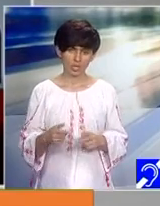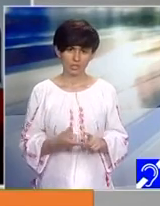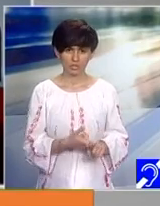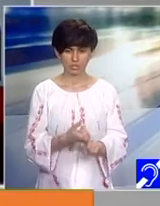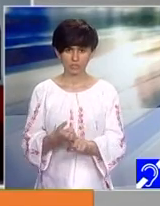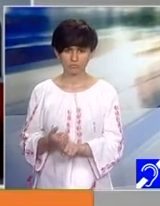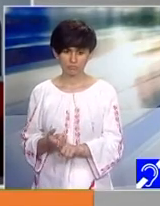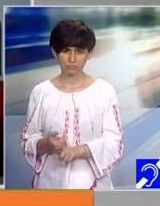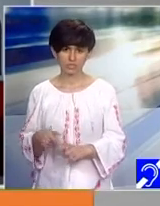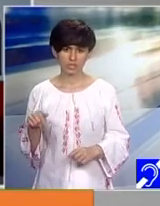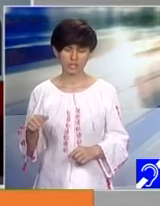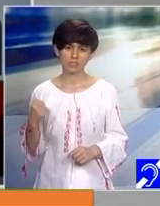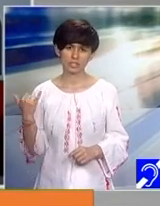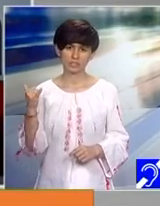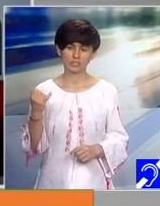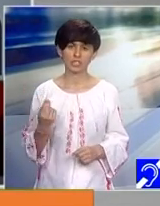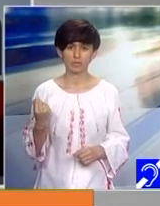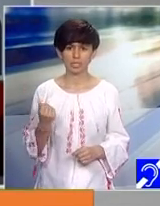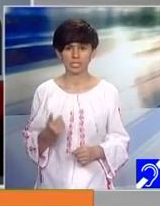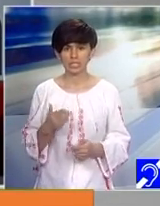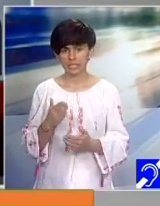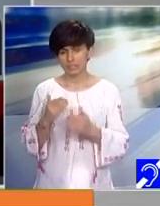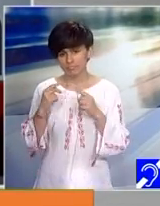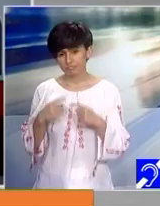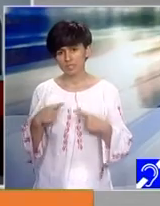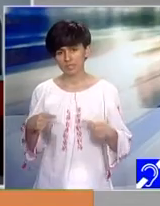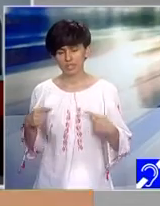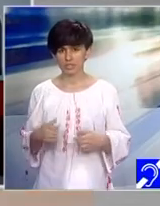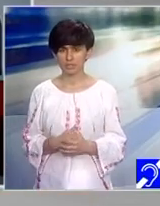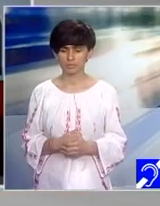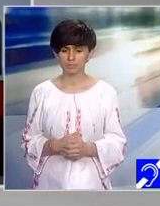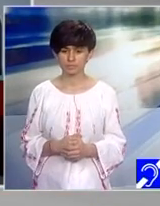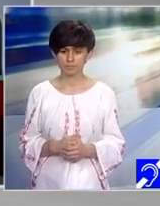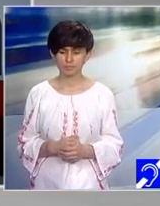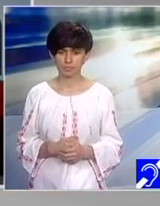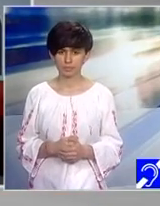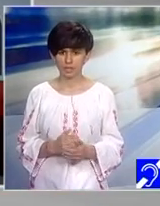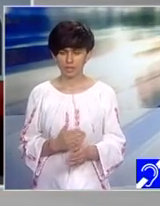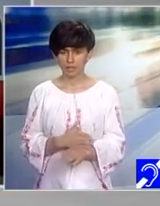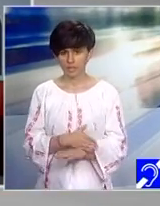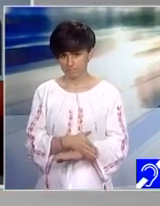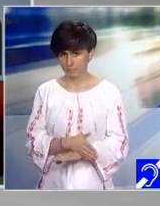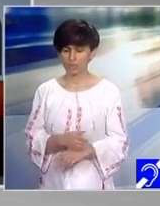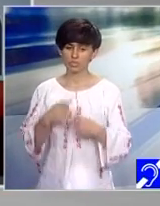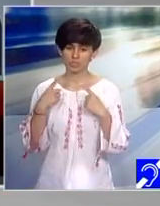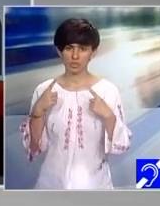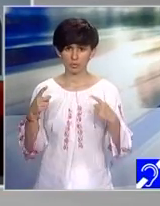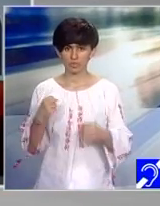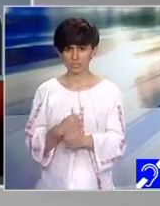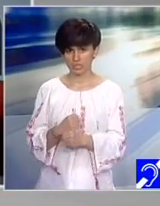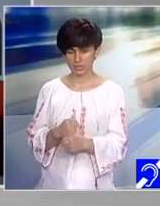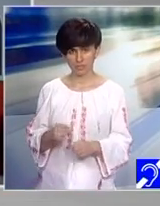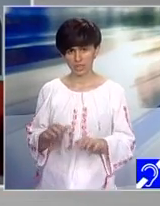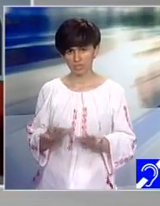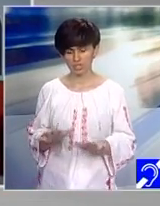vină banii în mod diferențiat. În toate punctele de vedere, din toate punctele de vedere, inclusiv la profesor. E bine, nu știu când am